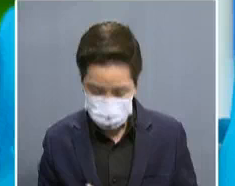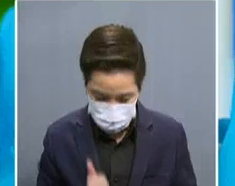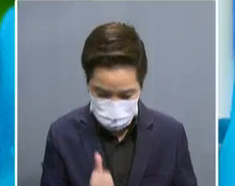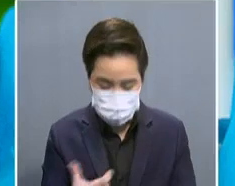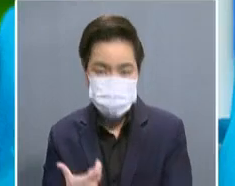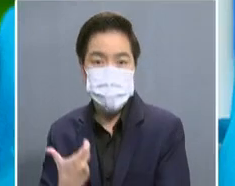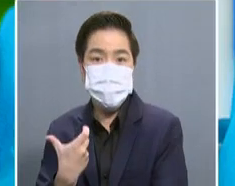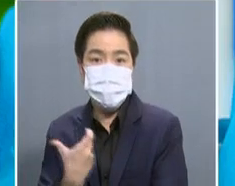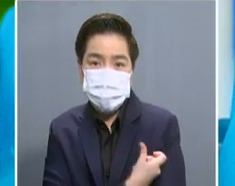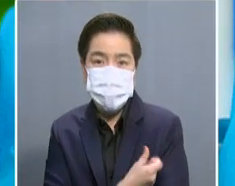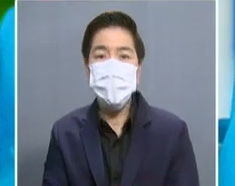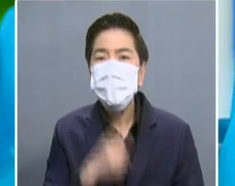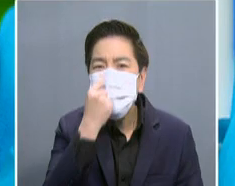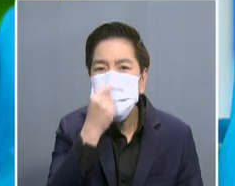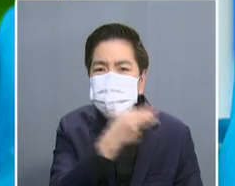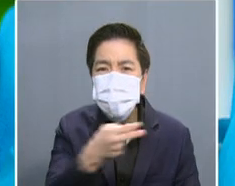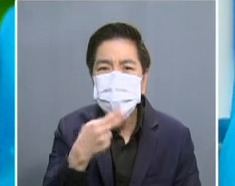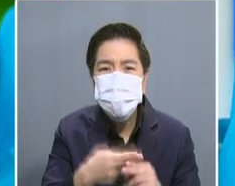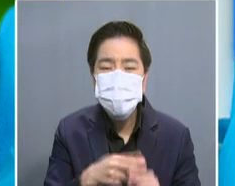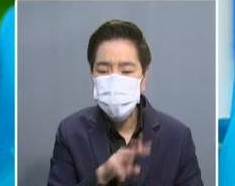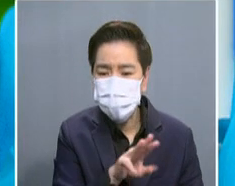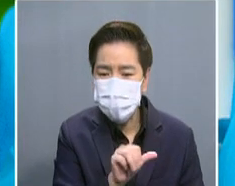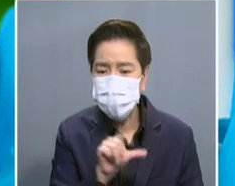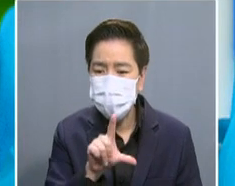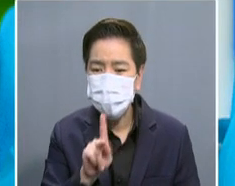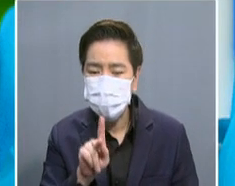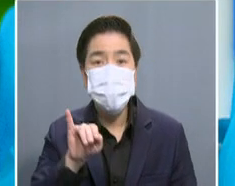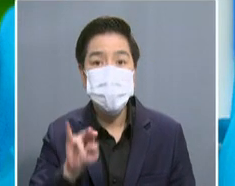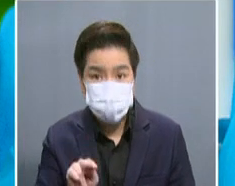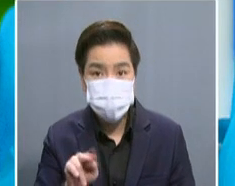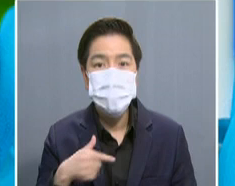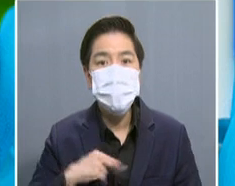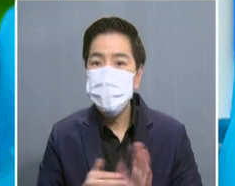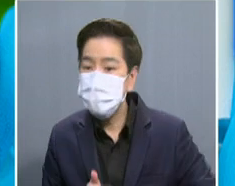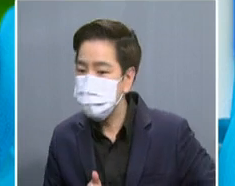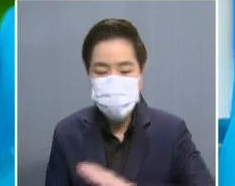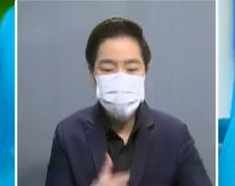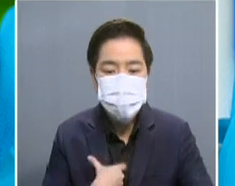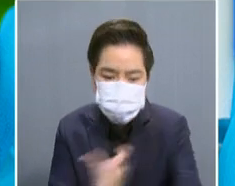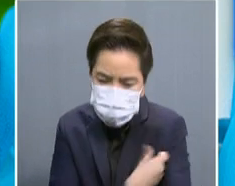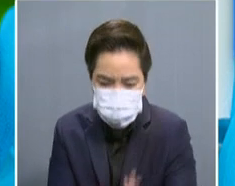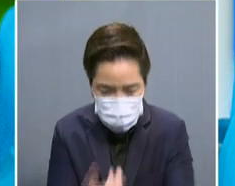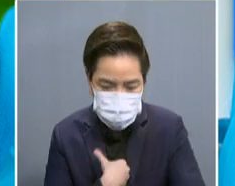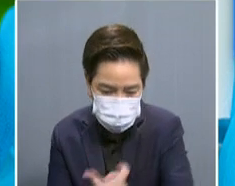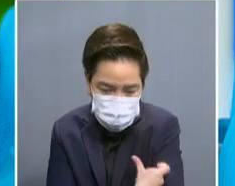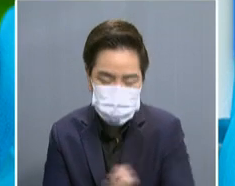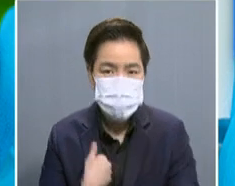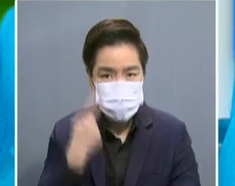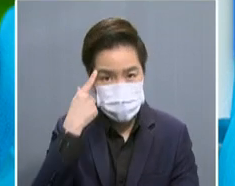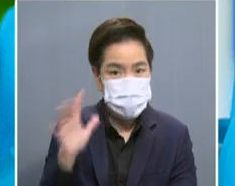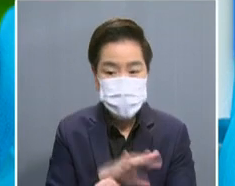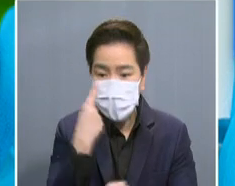นที่เราเรียกภาษาอังกฤษว่า walk-in เนี่ยนะฮะคือเรียกว่าจังหวัดไหนพร้อมจะสามารถดำเนินการได้ทันทีโดยหวังให้ฉีดได้คร